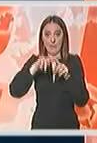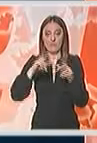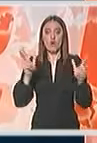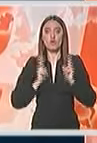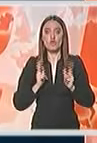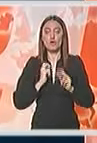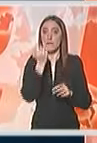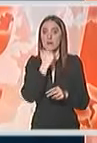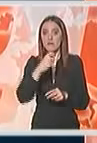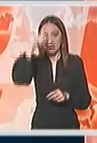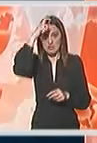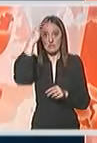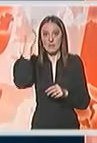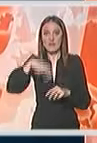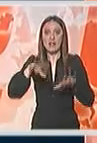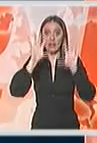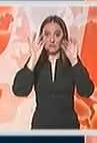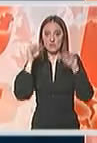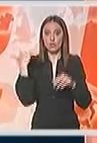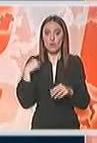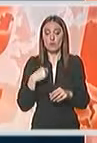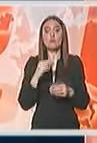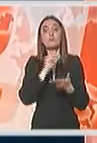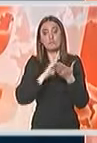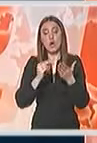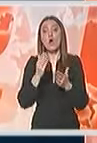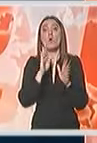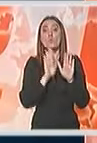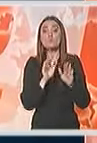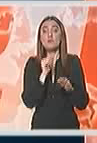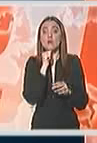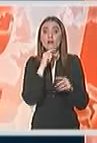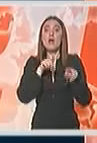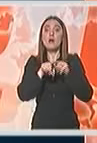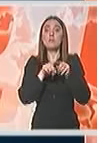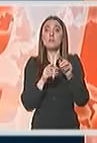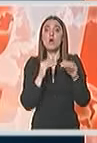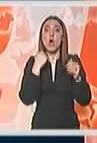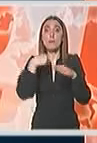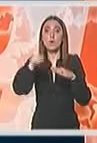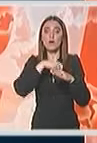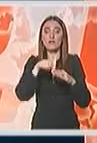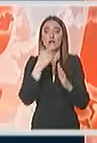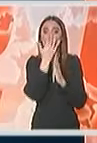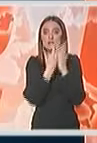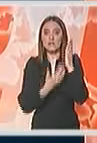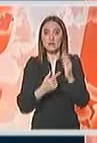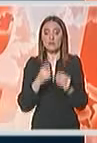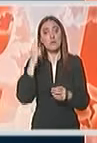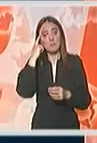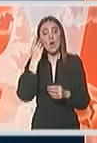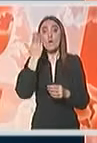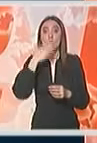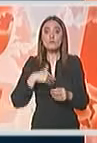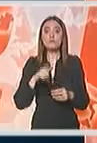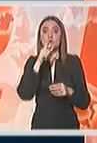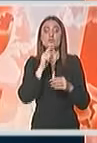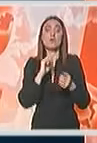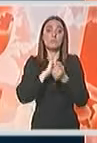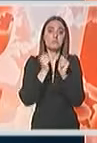očekuje da privreda Srbije u 2010. zabeleži usporen, ali ujednačen oporavak, ocenjujući da je relativno uspešno